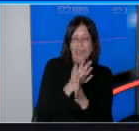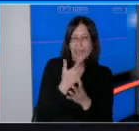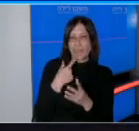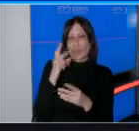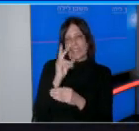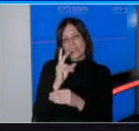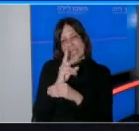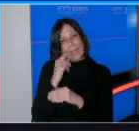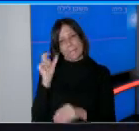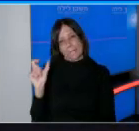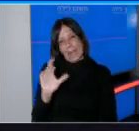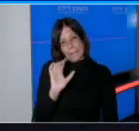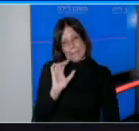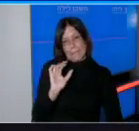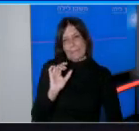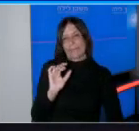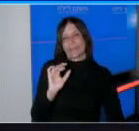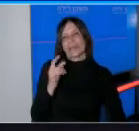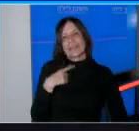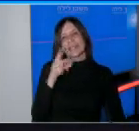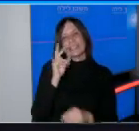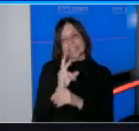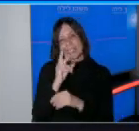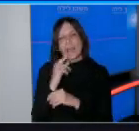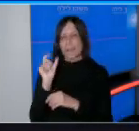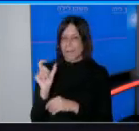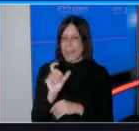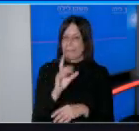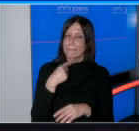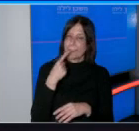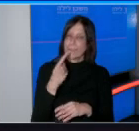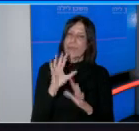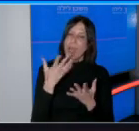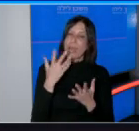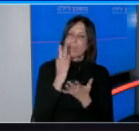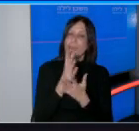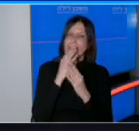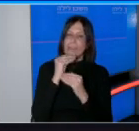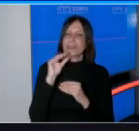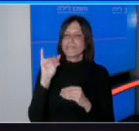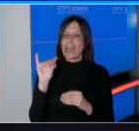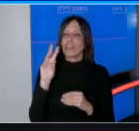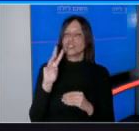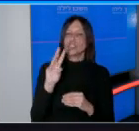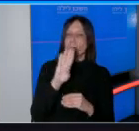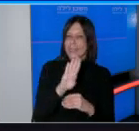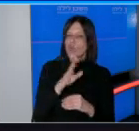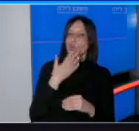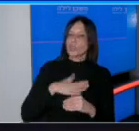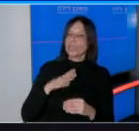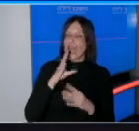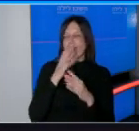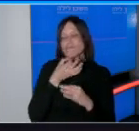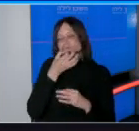נזהר במינוחים כן, פה. אוקיי. נזהר לרגע במינוחים. אני גם... אולי אם אנחנו כבר מדברים על יפעת שאשא ביטון, אז אני ארצה להעלות פה